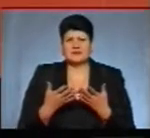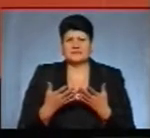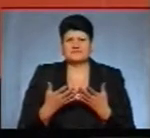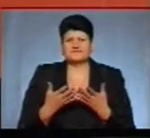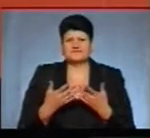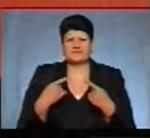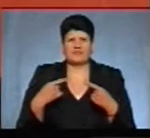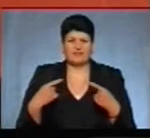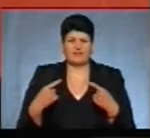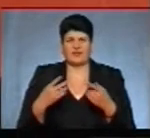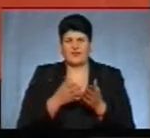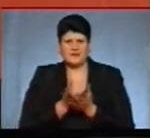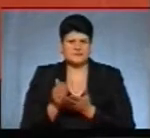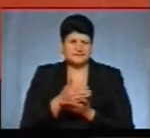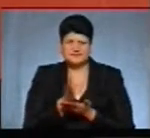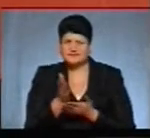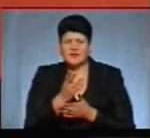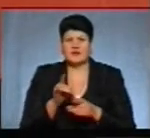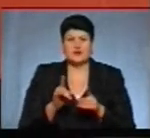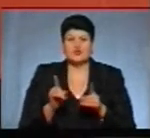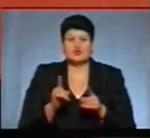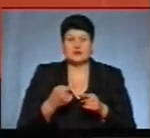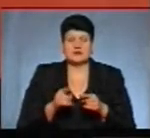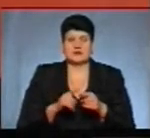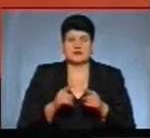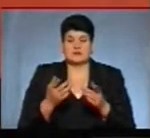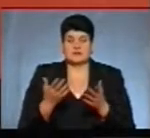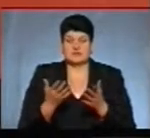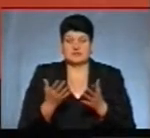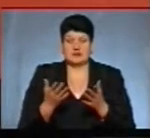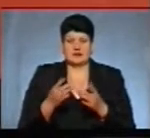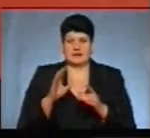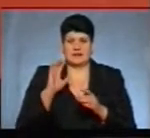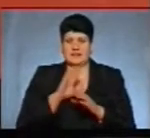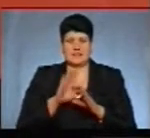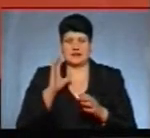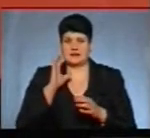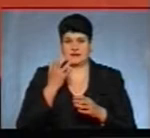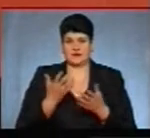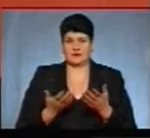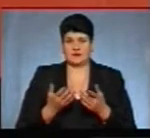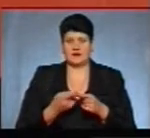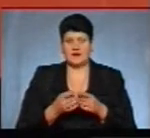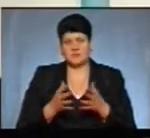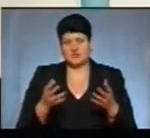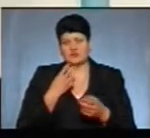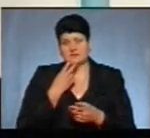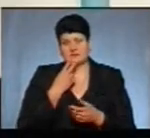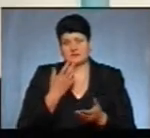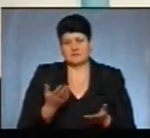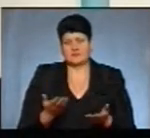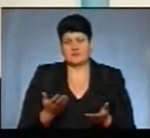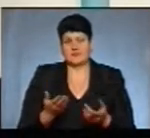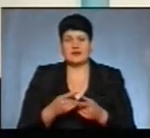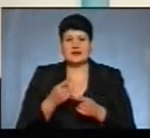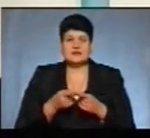кривотолків, різних трактувань і таке інше, що воно призводить до якоїсь несерйозної дискусії, а більше до сміху. От, скажімо, ті